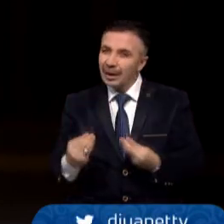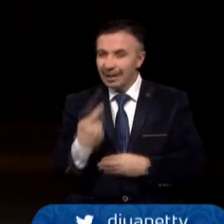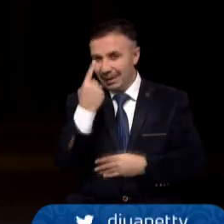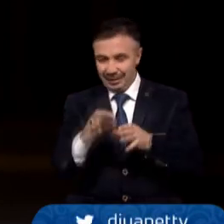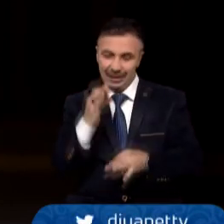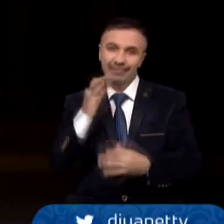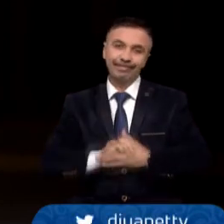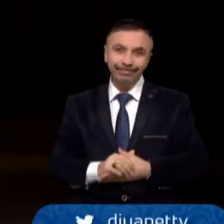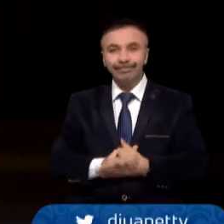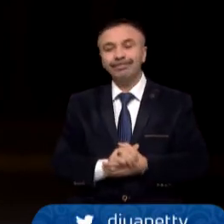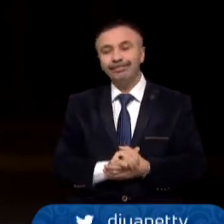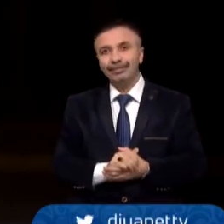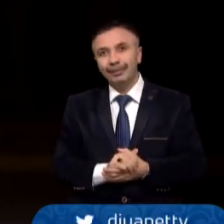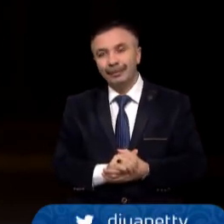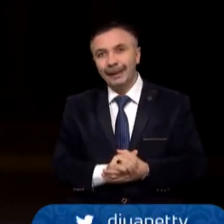şahıstır